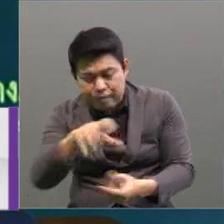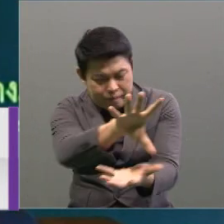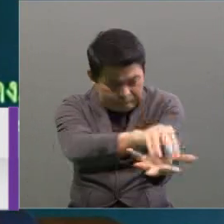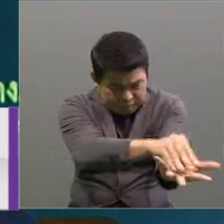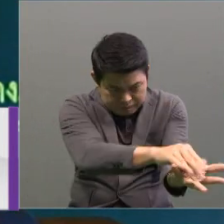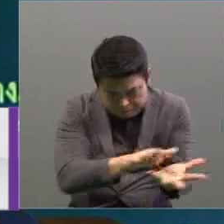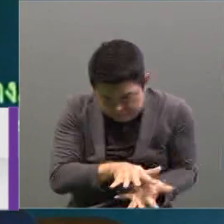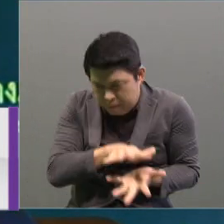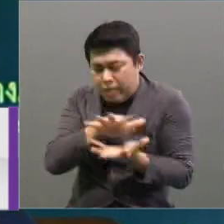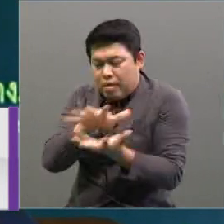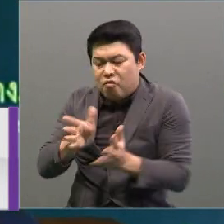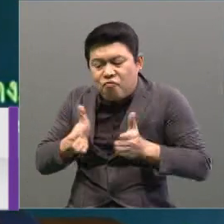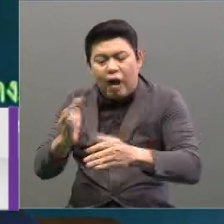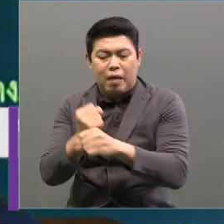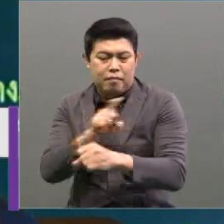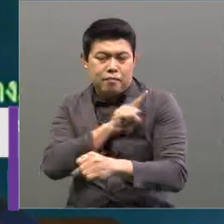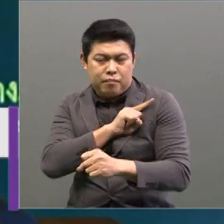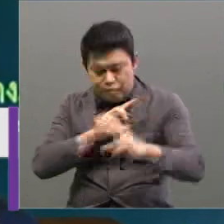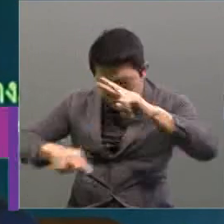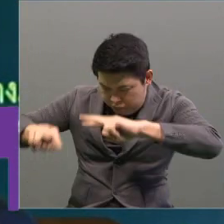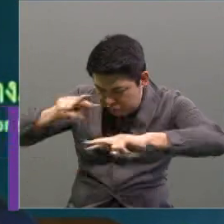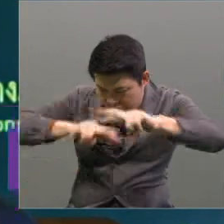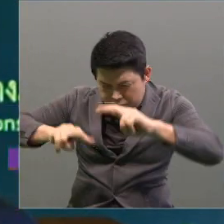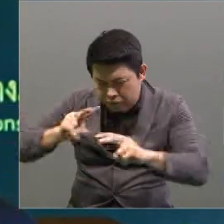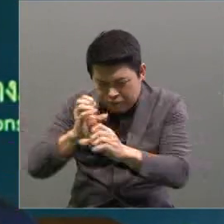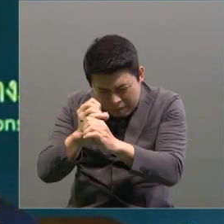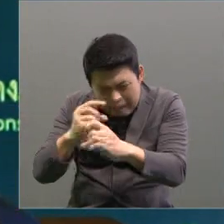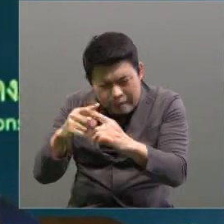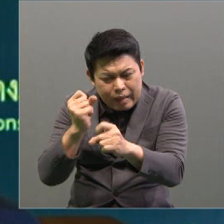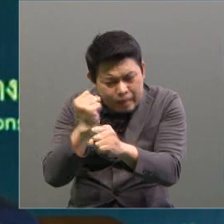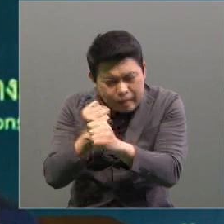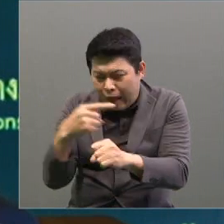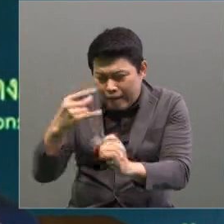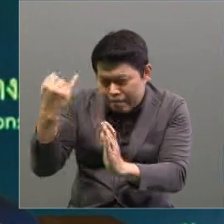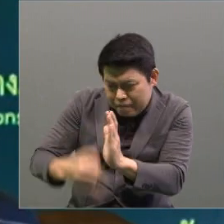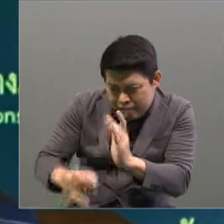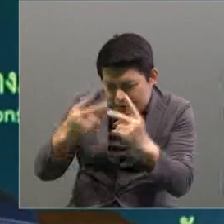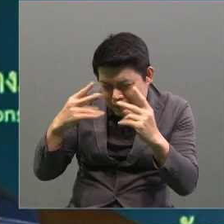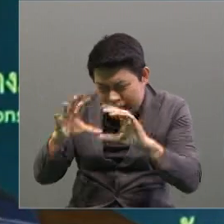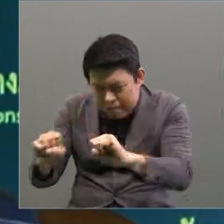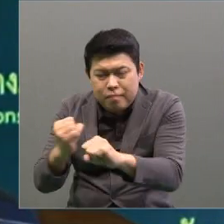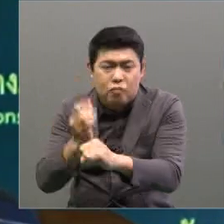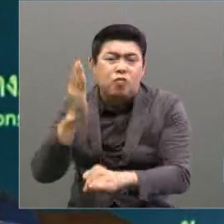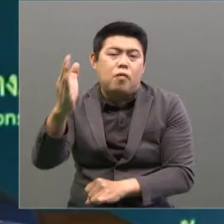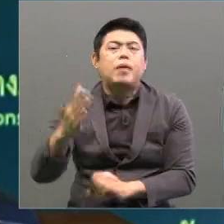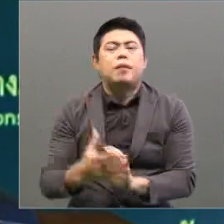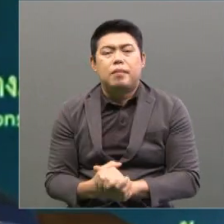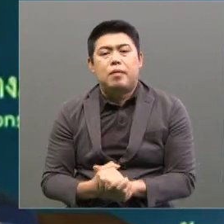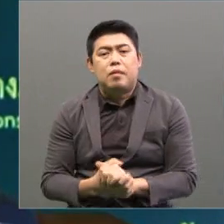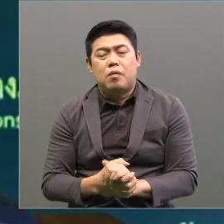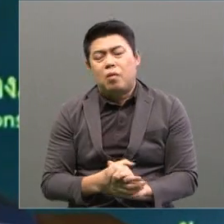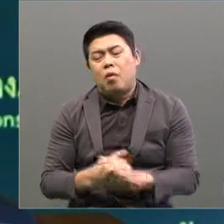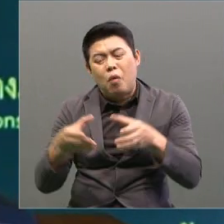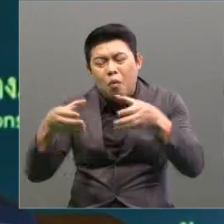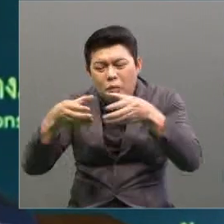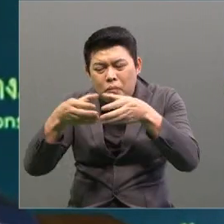ส่งกองพิสูจน์หลักฐานนะครับเพื่อที่จะดำเนินการต่อผู้ที่ก่อเหตุต่อไปครับสำหรับกลุ่มที่ก่อเหตุก็น่าจะ